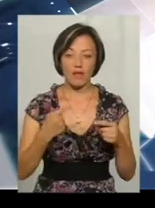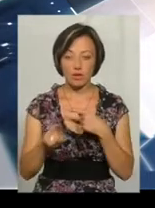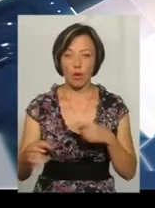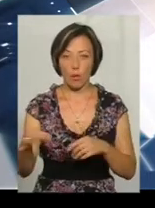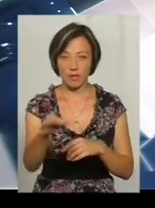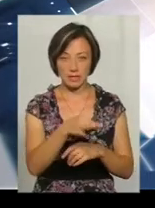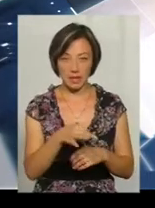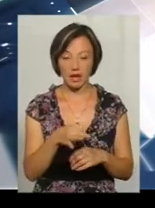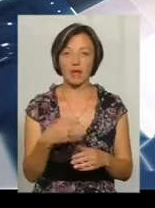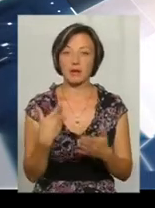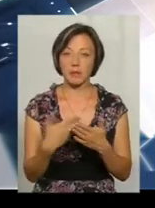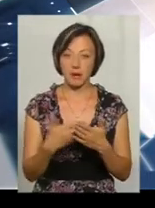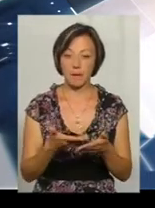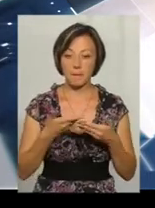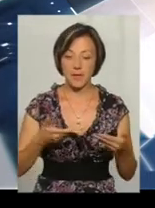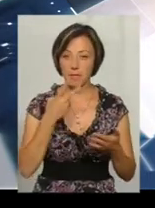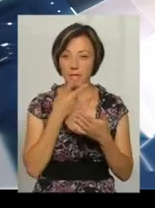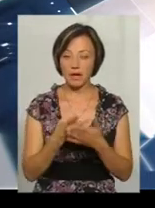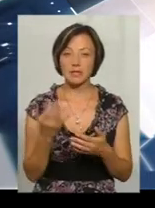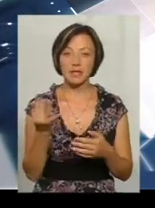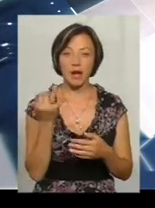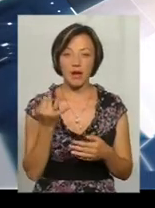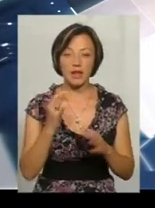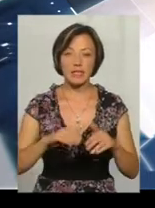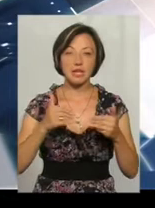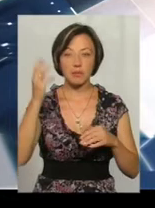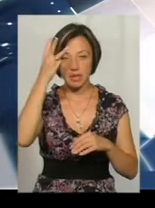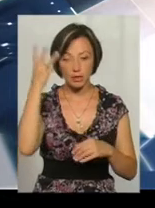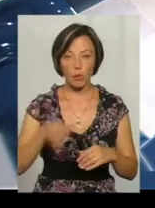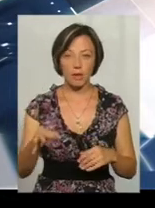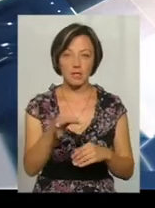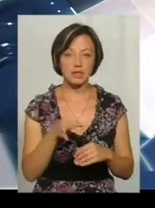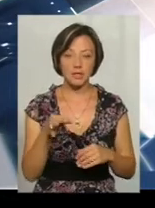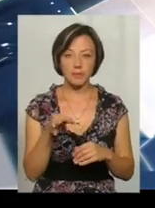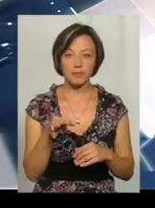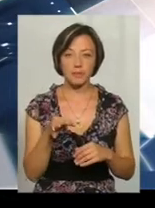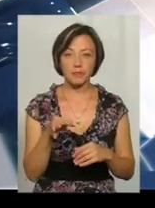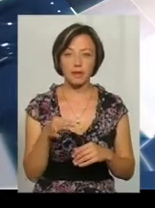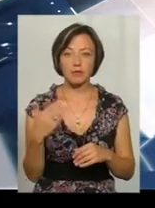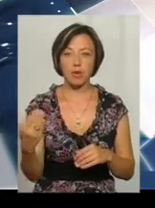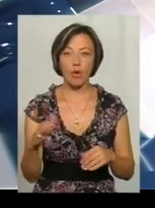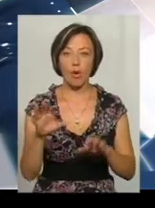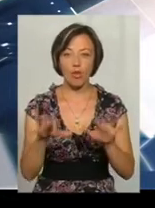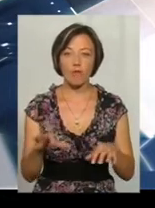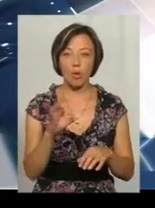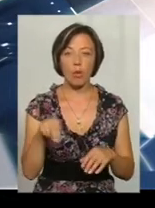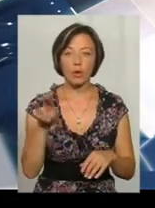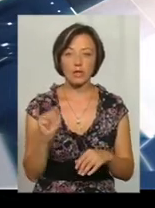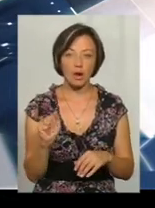областей. От, до прикладу, ми бачили кілька цікавих ініціатив по Хмельницькій області з боку голови ОДА,